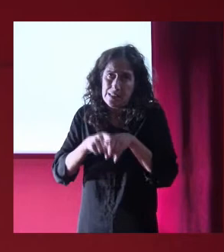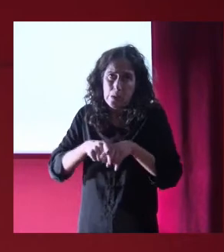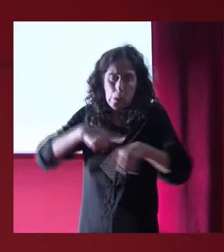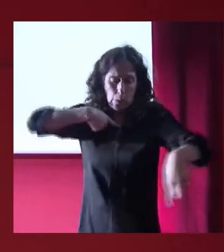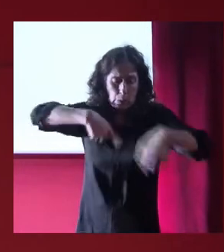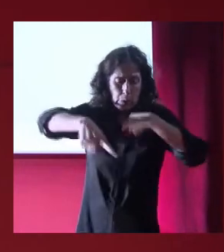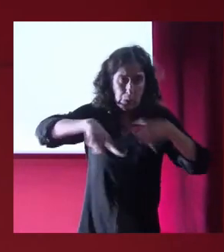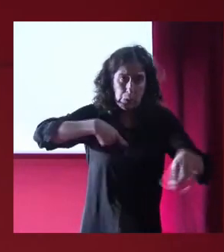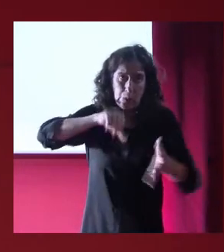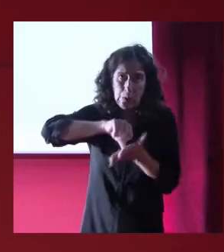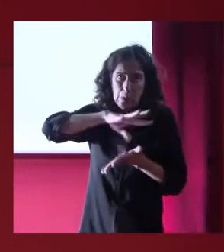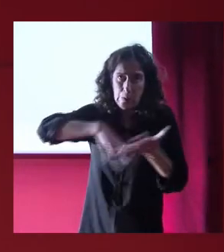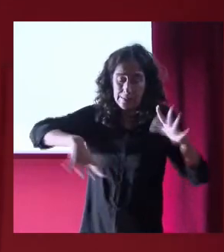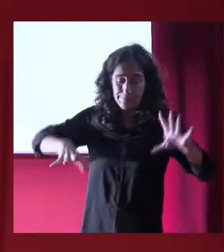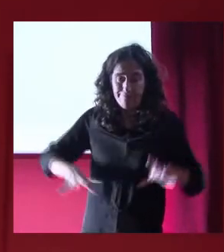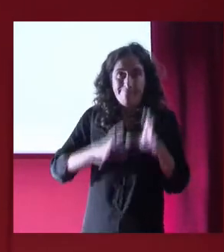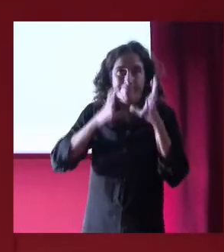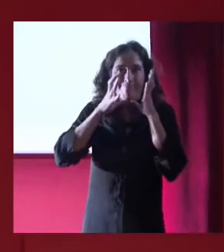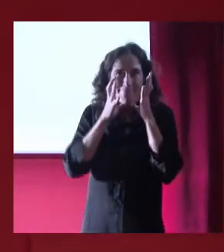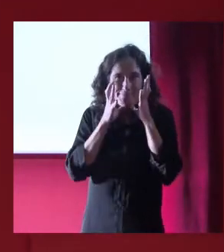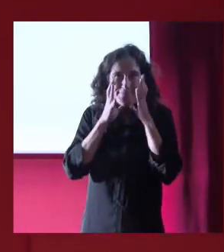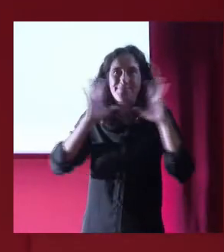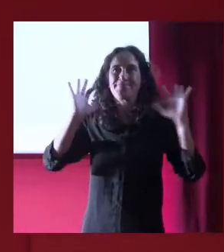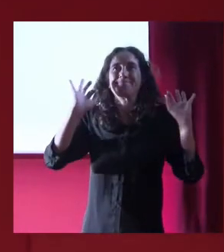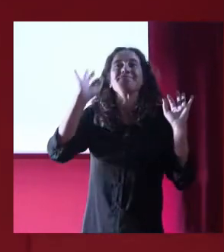Barcelona. I sí,